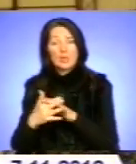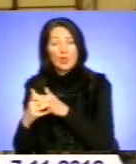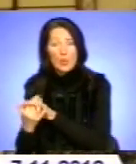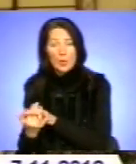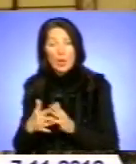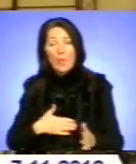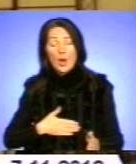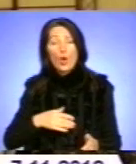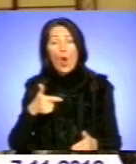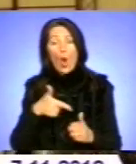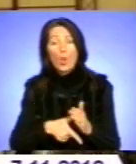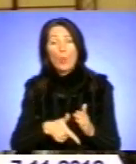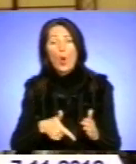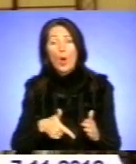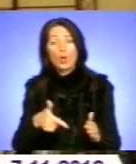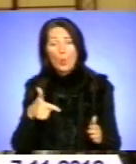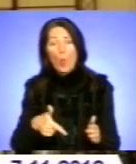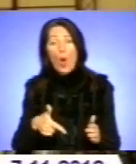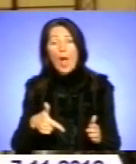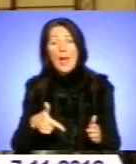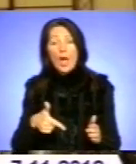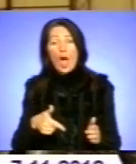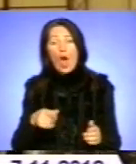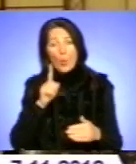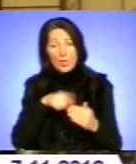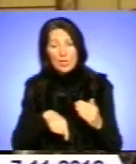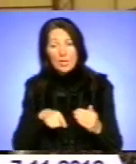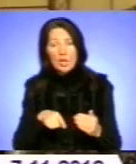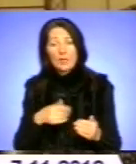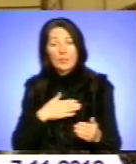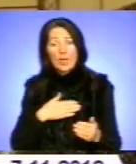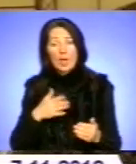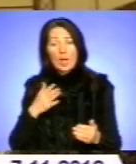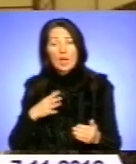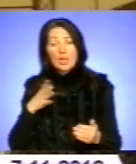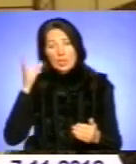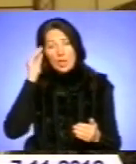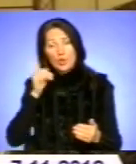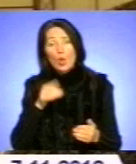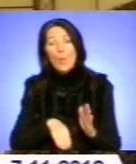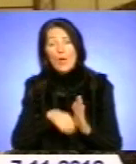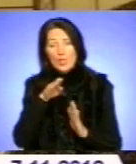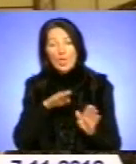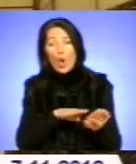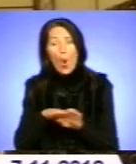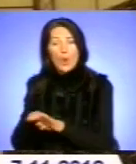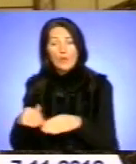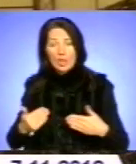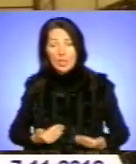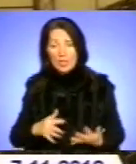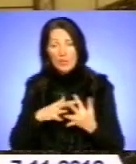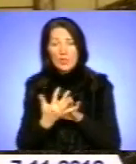глибоке убеждення і в рамках нашої стратегії ми вважаємо, що повищення рівня життя в селі можливе через